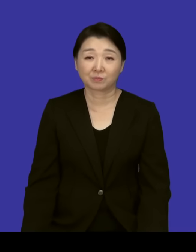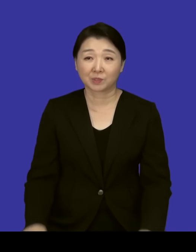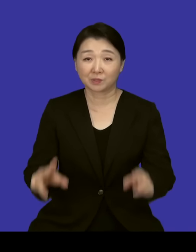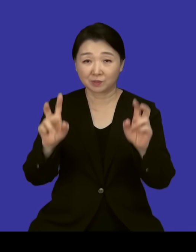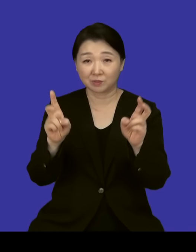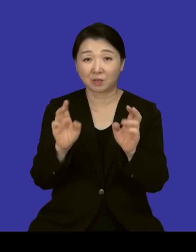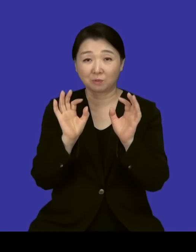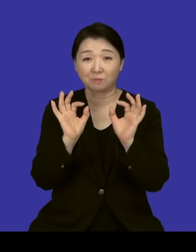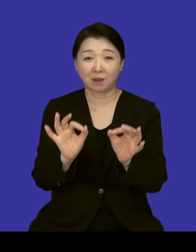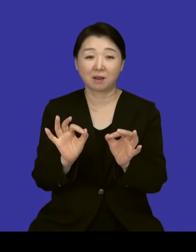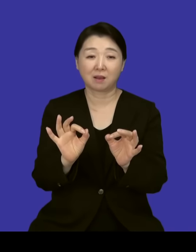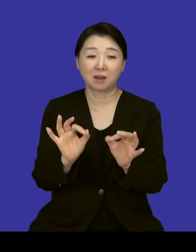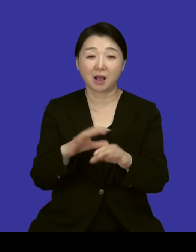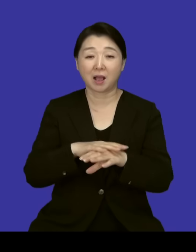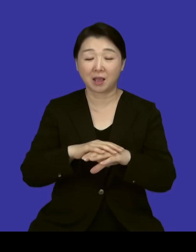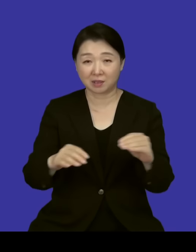순간